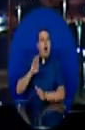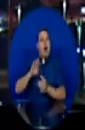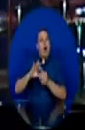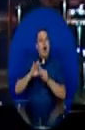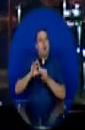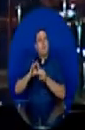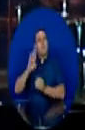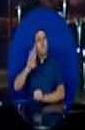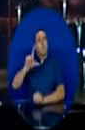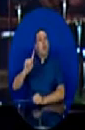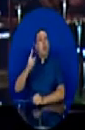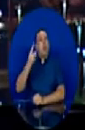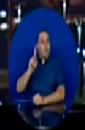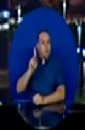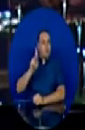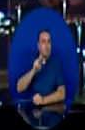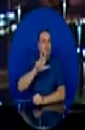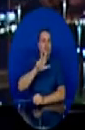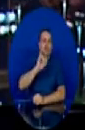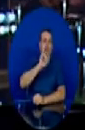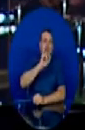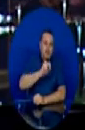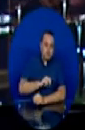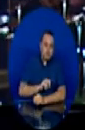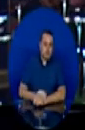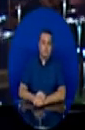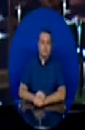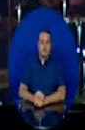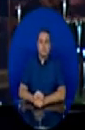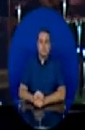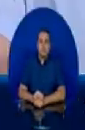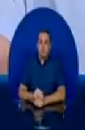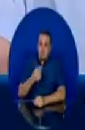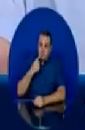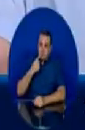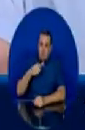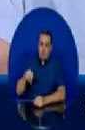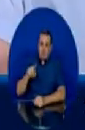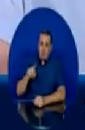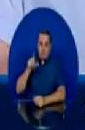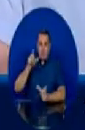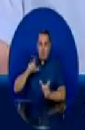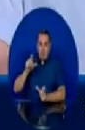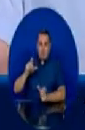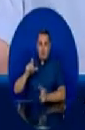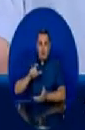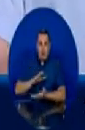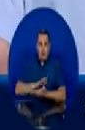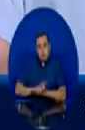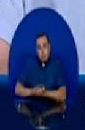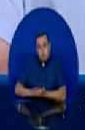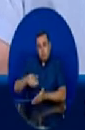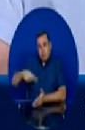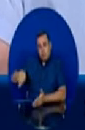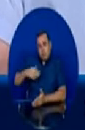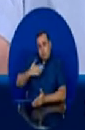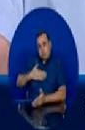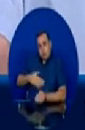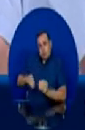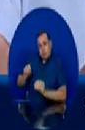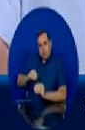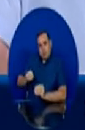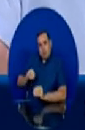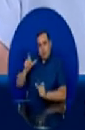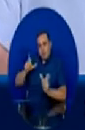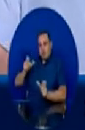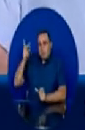הסברה, הדרכה, מפגשים, כנסים, מטפחים את הקהילה. גם לעם הפשוט, כאילו. כן, בהחלט, אחת המטרות העיקריות זה